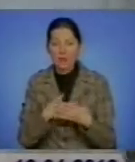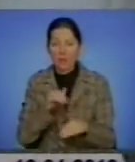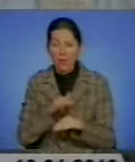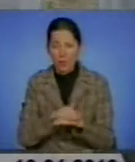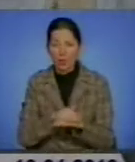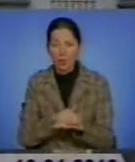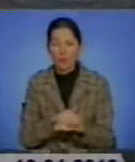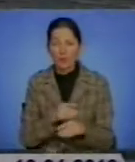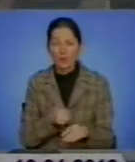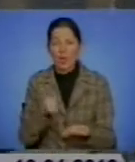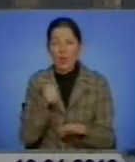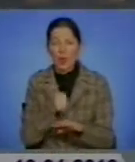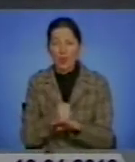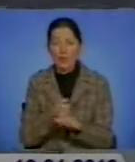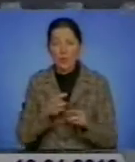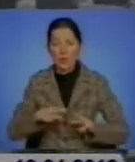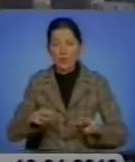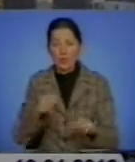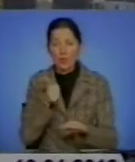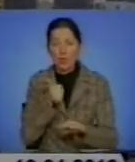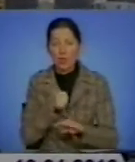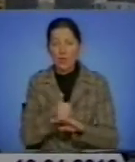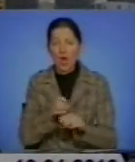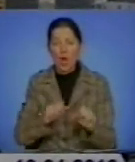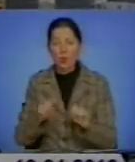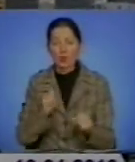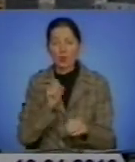профільним міністерством голова уряду доручив розпочати координацію